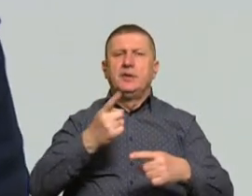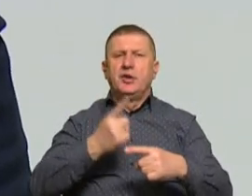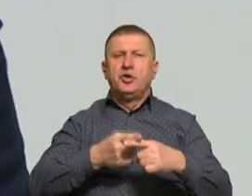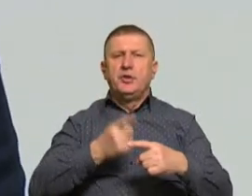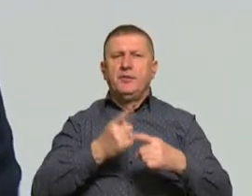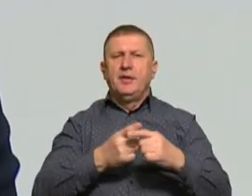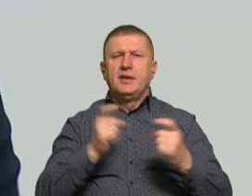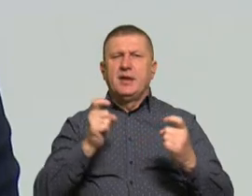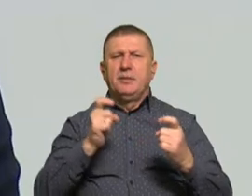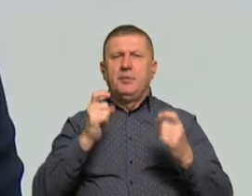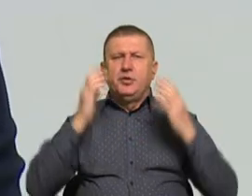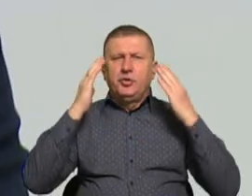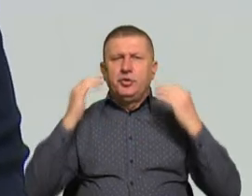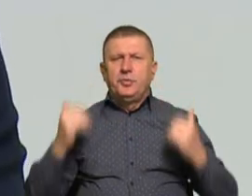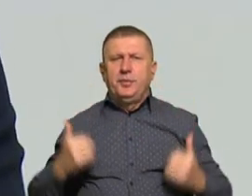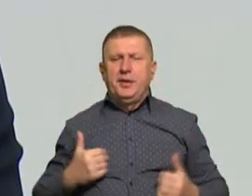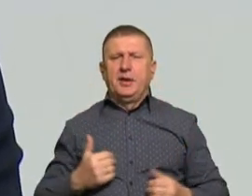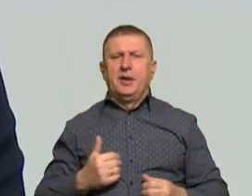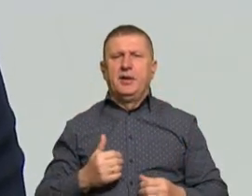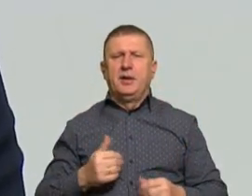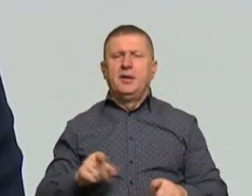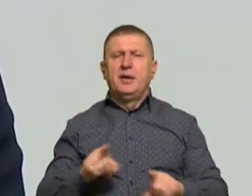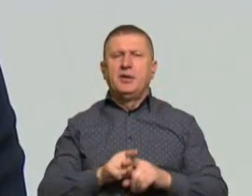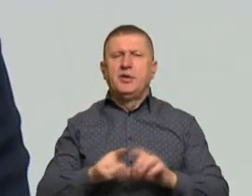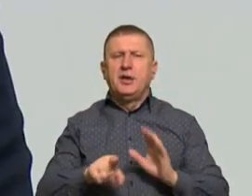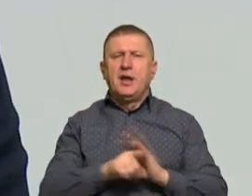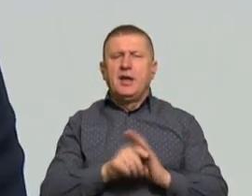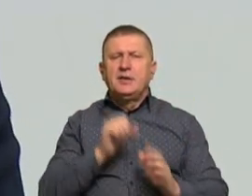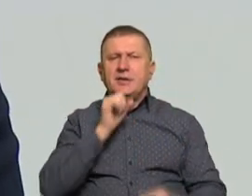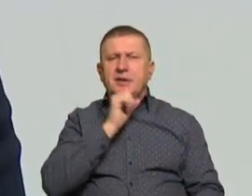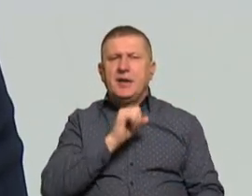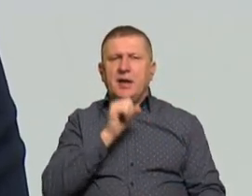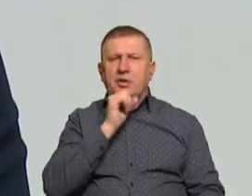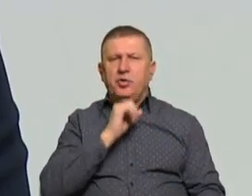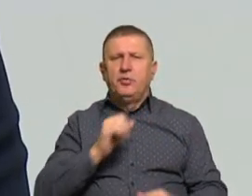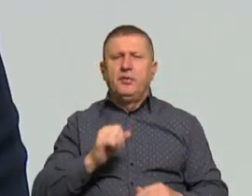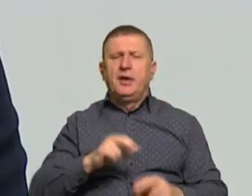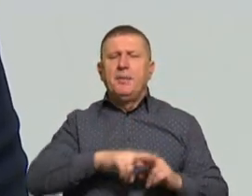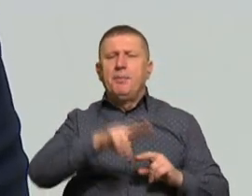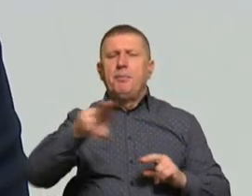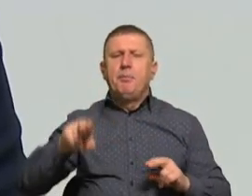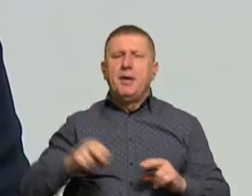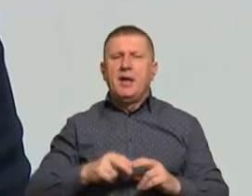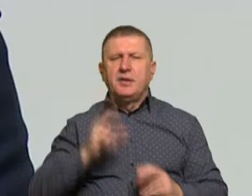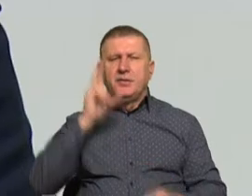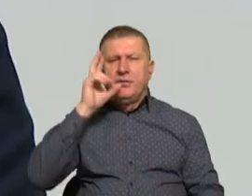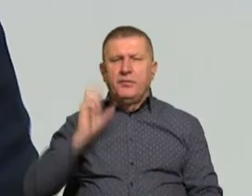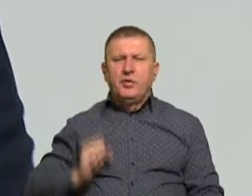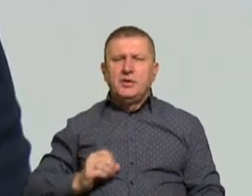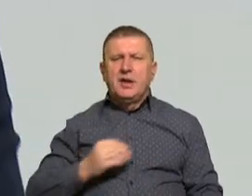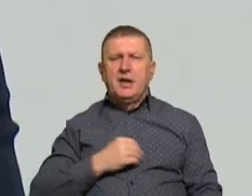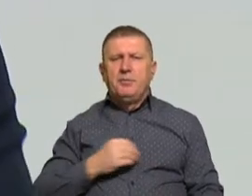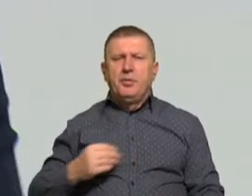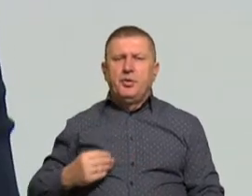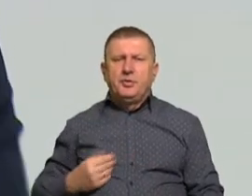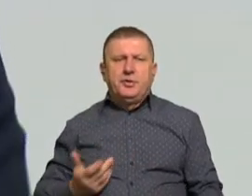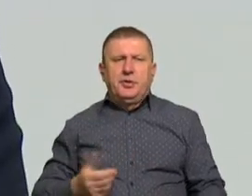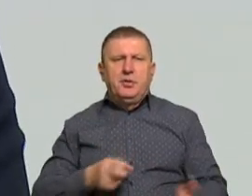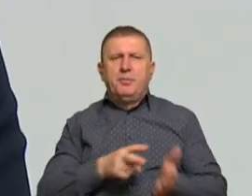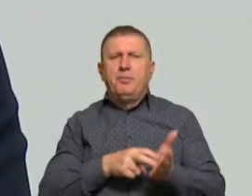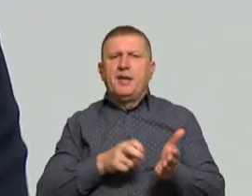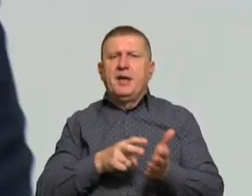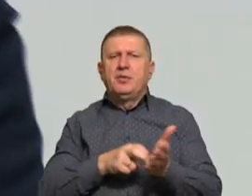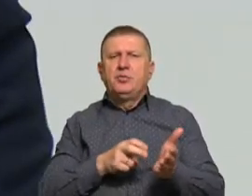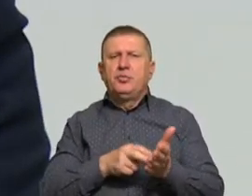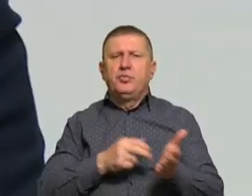szpitala. Miał być parking dla Starówki. Pod Placem Wojska Polskiego miał być piękny parking. No, tych parkingów brakuje. I jak ma